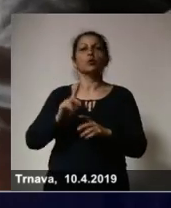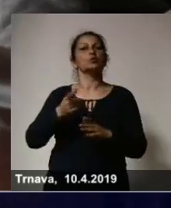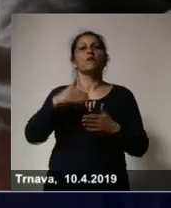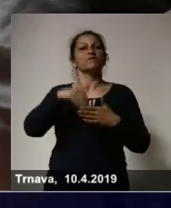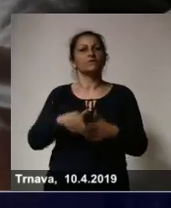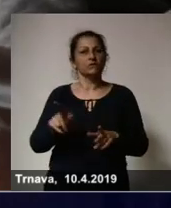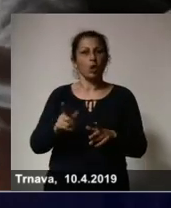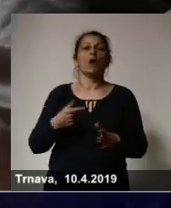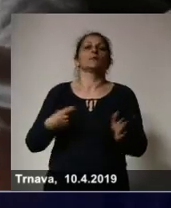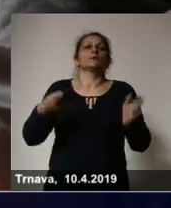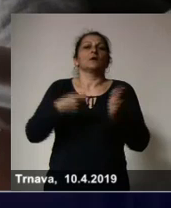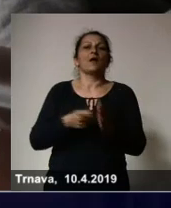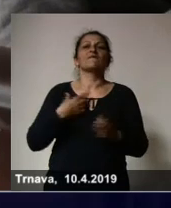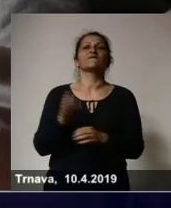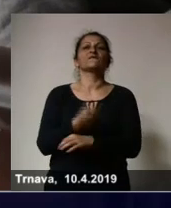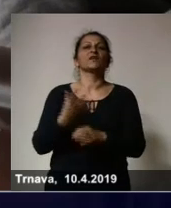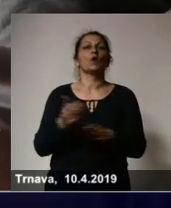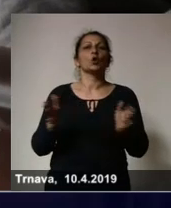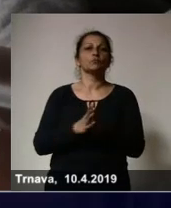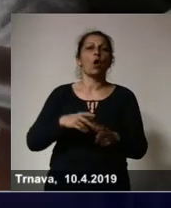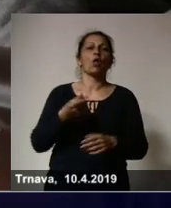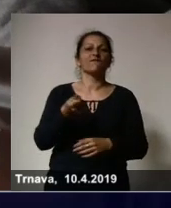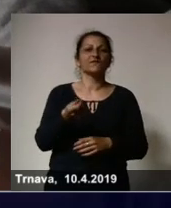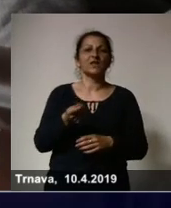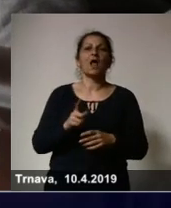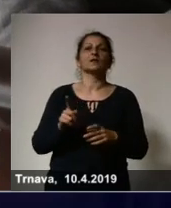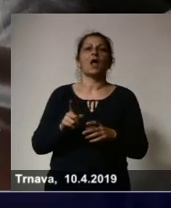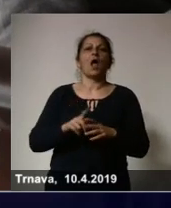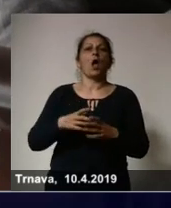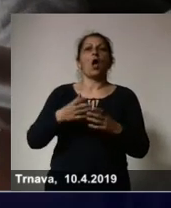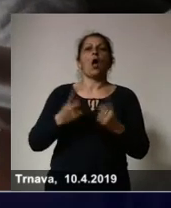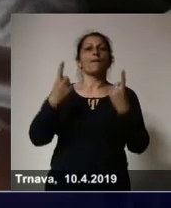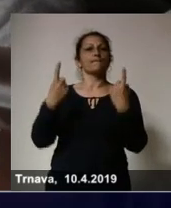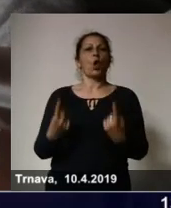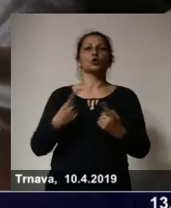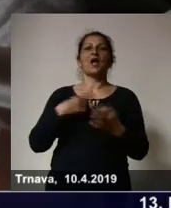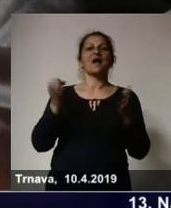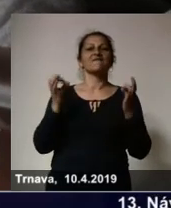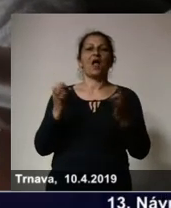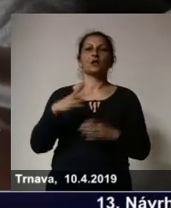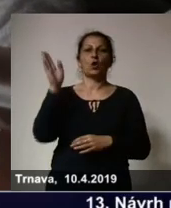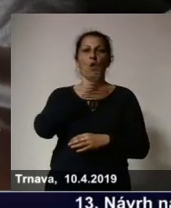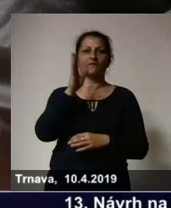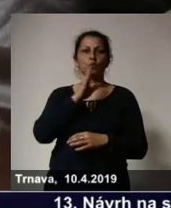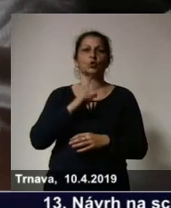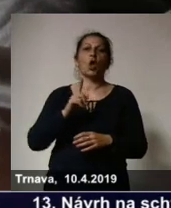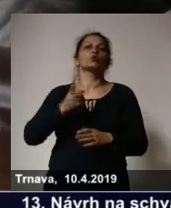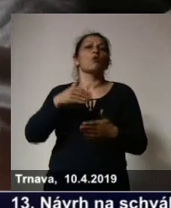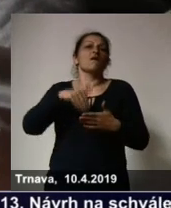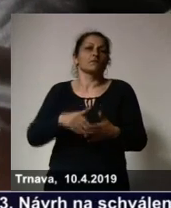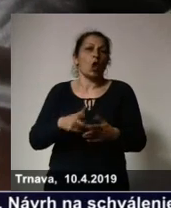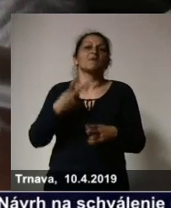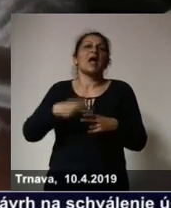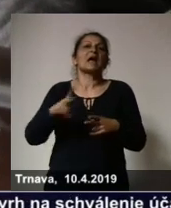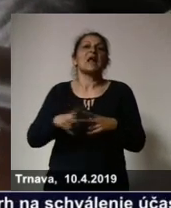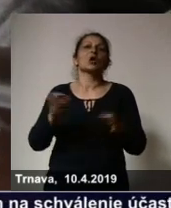poskytnúť samospráva možnosť vytvoriť a spolufinancovať tzv. Pozíciu manažéra kvality ovzdušia, ktorý by mal riešiť otázky kvality ovzdušia